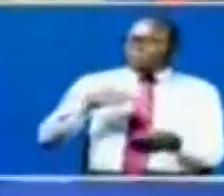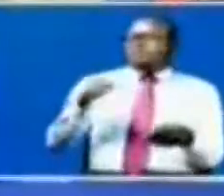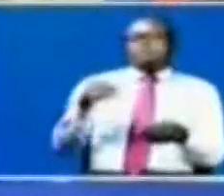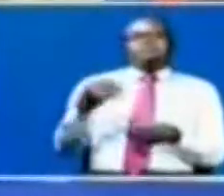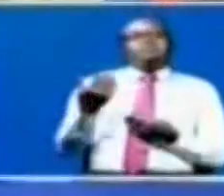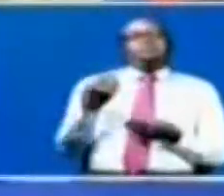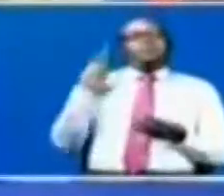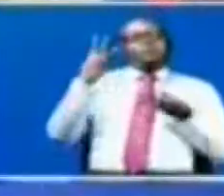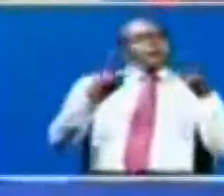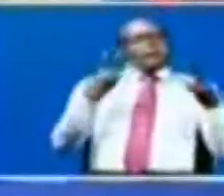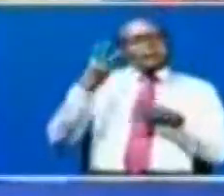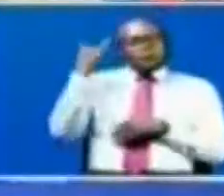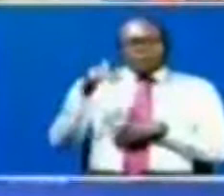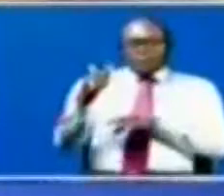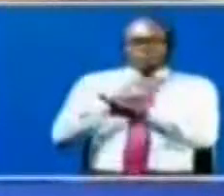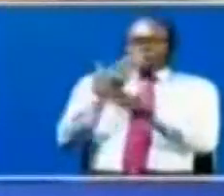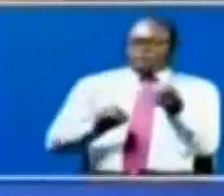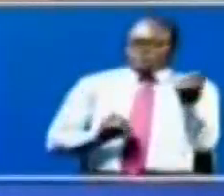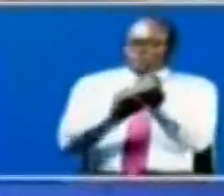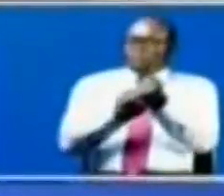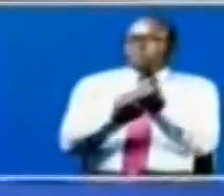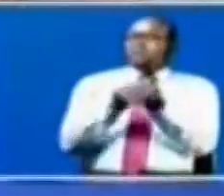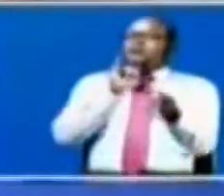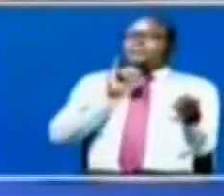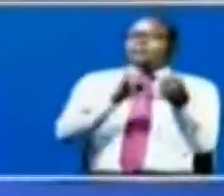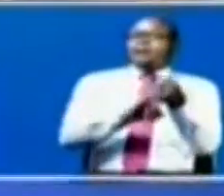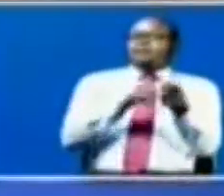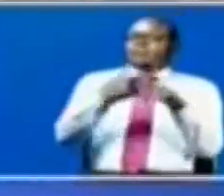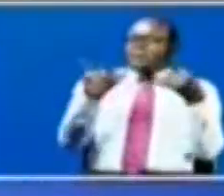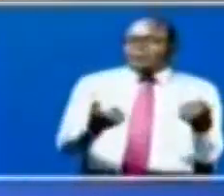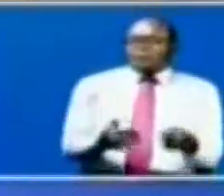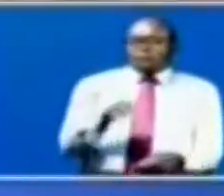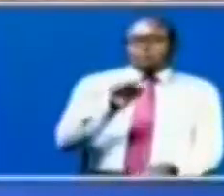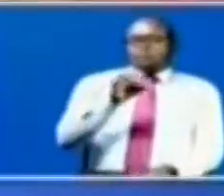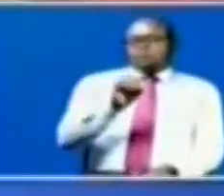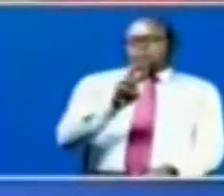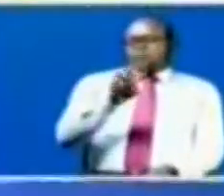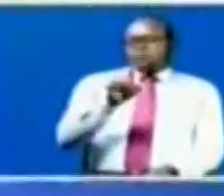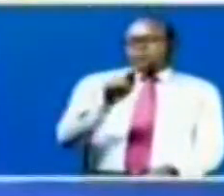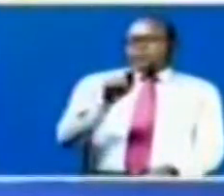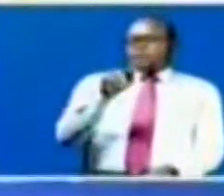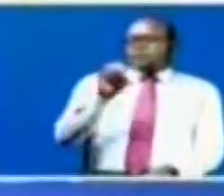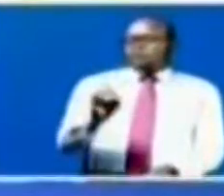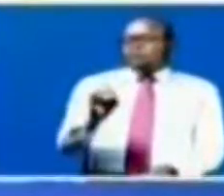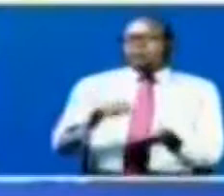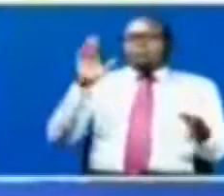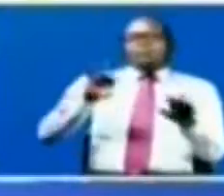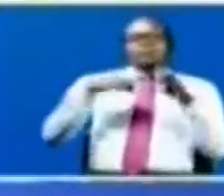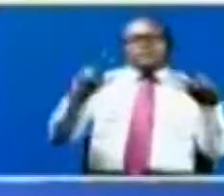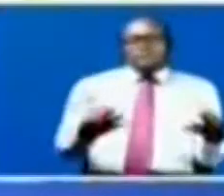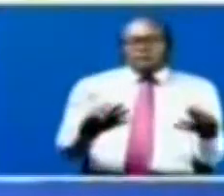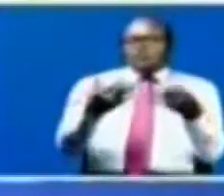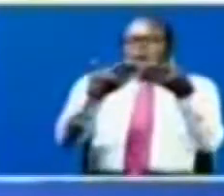yake. Marehemu ndiye alikuwa bwana na mchumi, lakini mtaani Soweto familia kadhaa zimejaa simanzi pia kwa